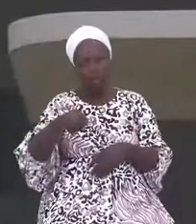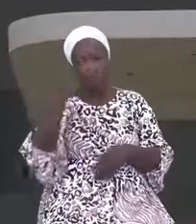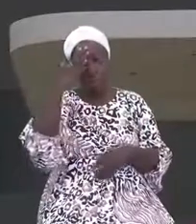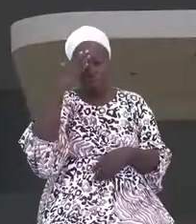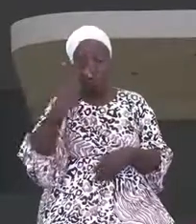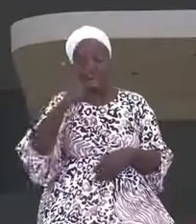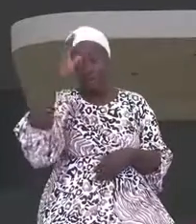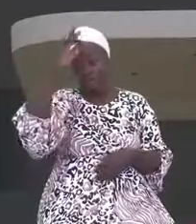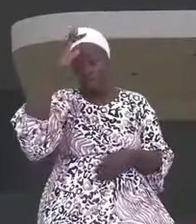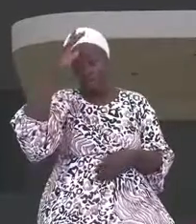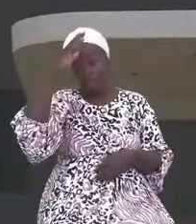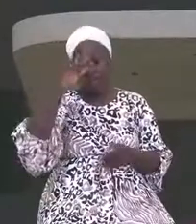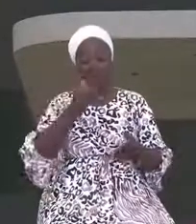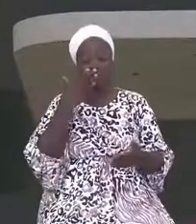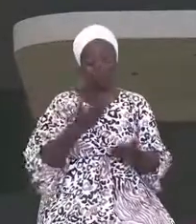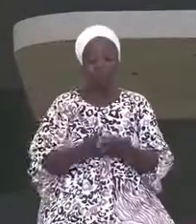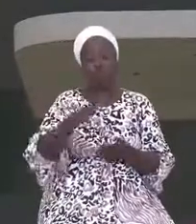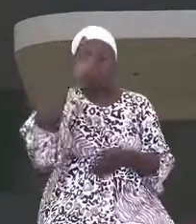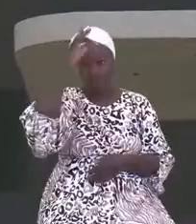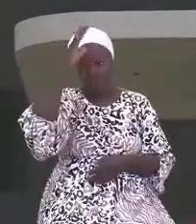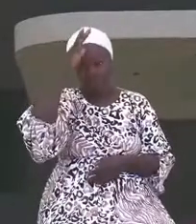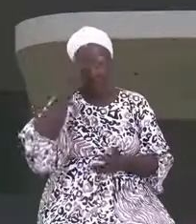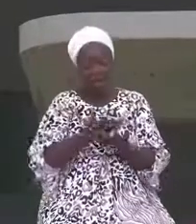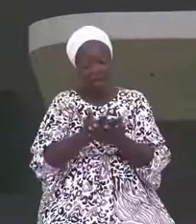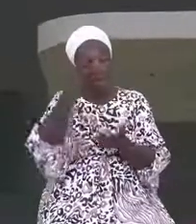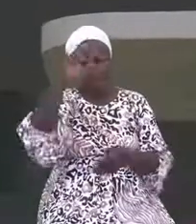père, un père responsable, un père riche,